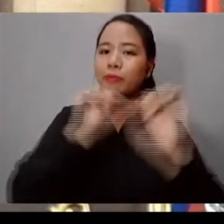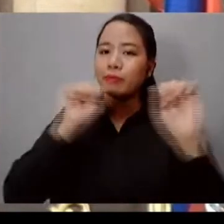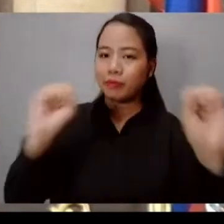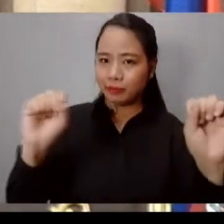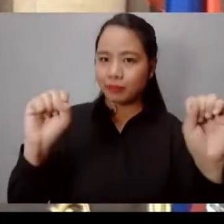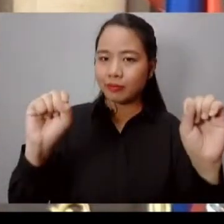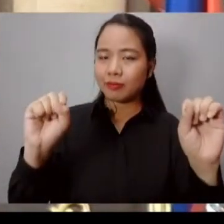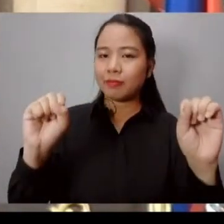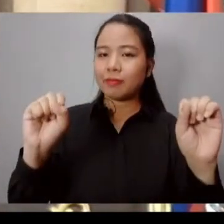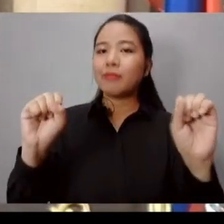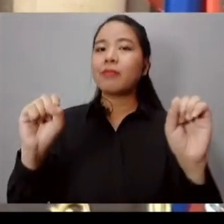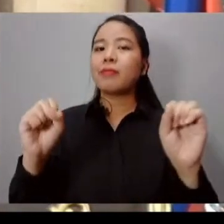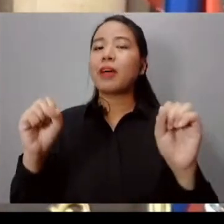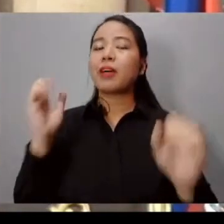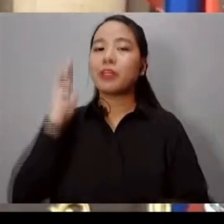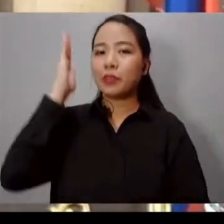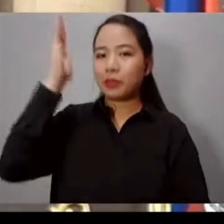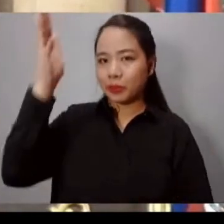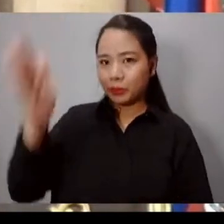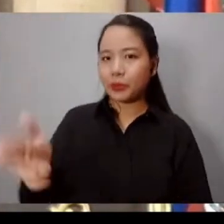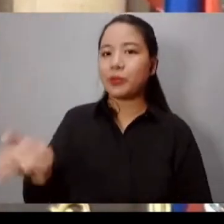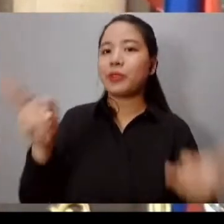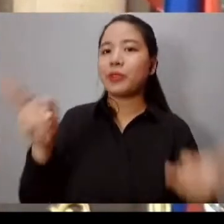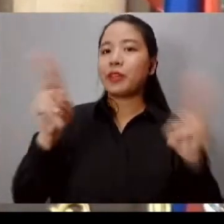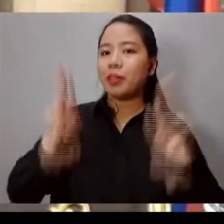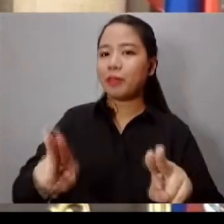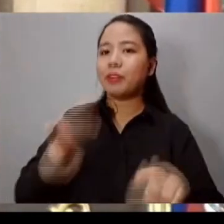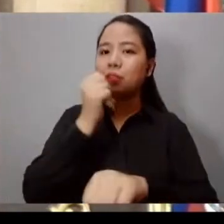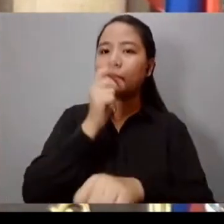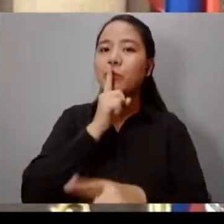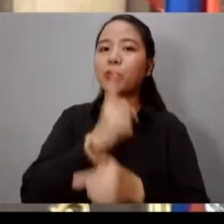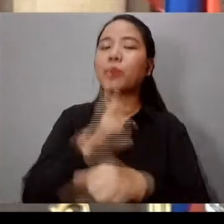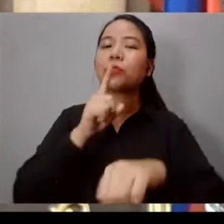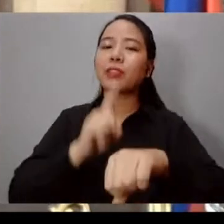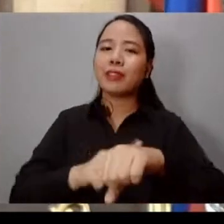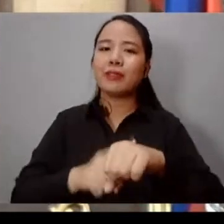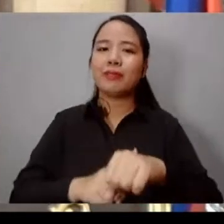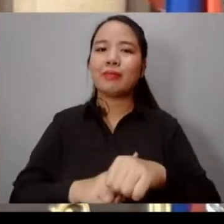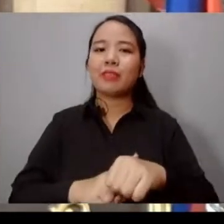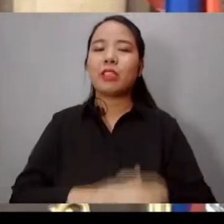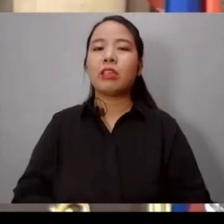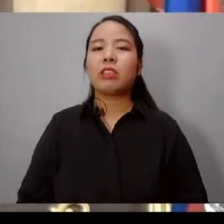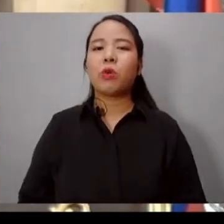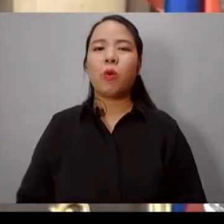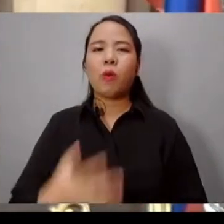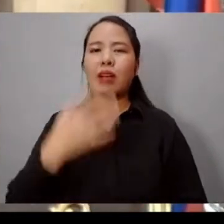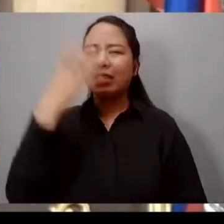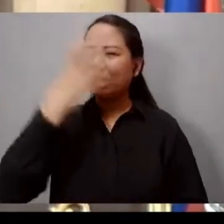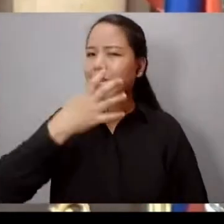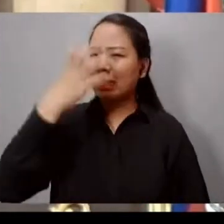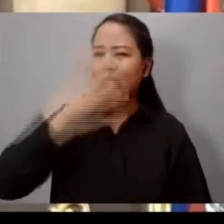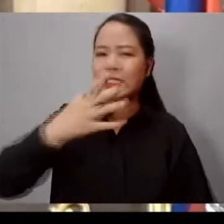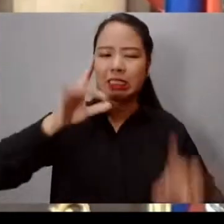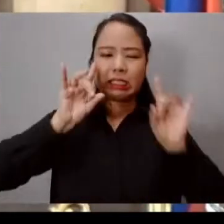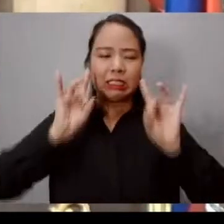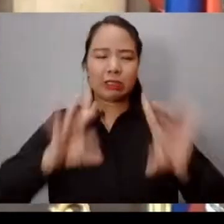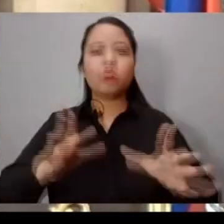araw. Alisin ninyo ang lahat ng sama ng loob, galit at